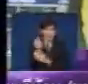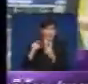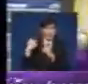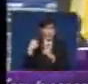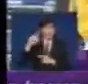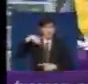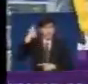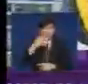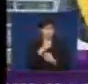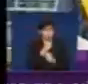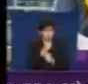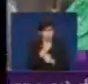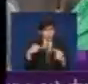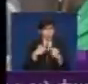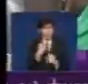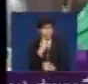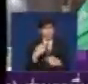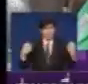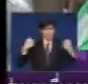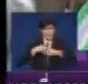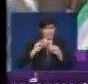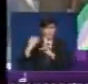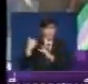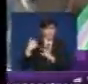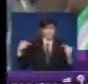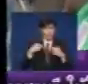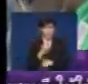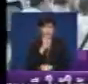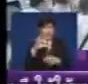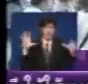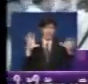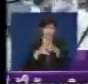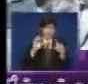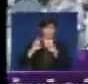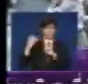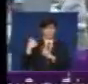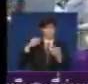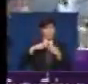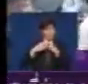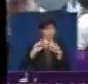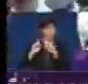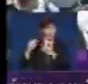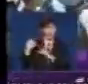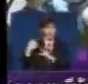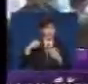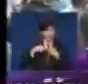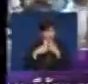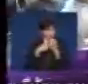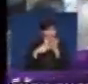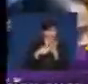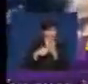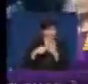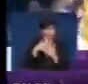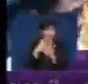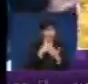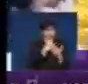สูงวัยเสื้อแดง2คนเข้ามาสอบถามถึงการสลายการชุมนุมหัวหน้าพรรคประชาธิปัตย์ก็ได้มีการอธิบายว่าได้พยายามเยียวยาแก้ไขปัญหาแล้วก็ได้